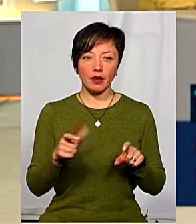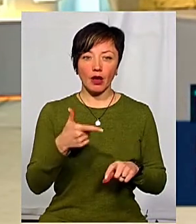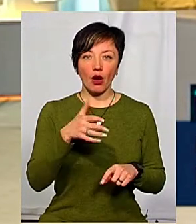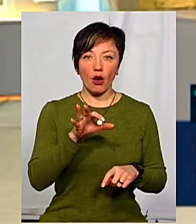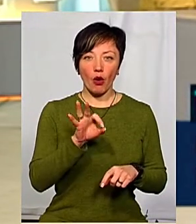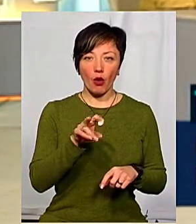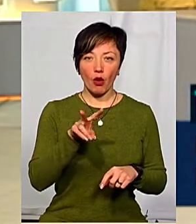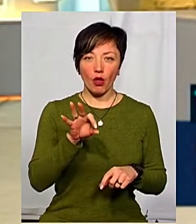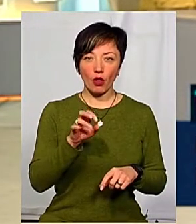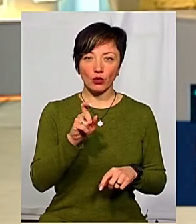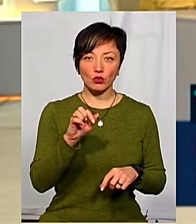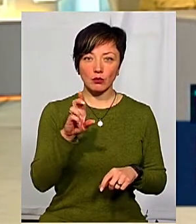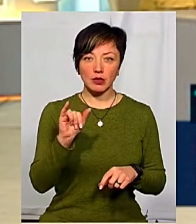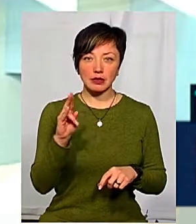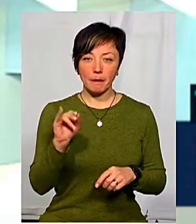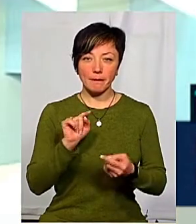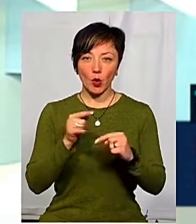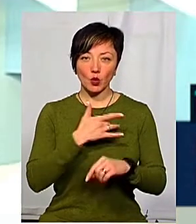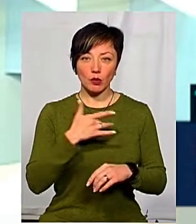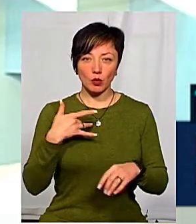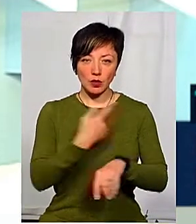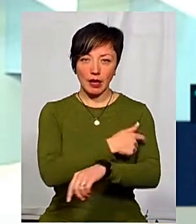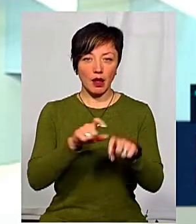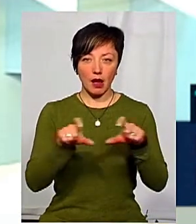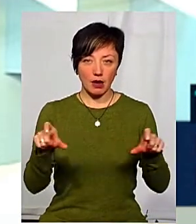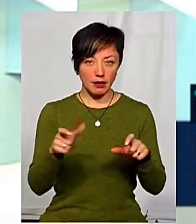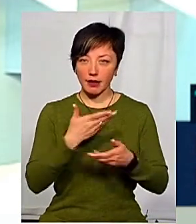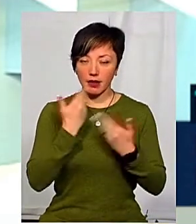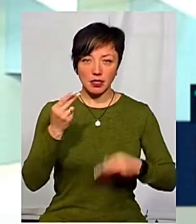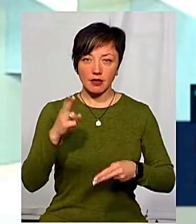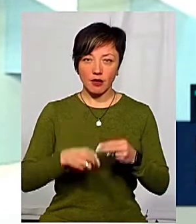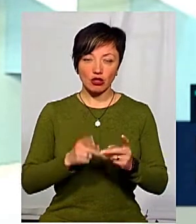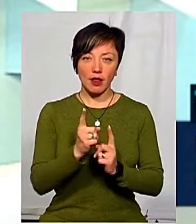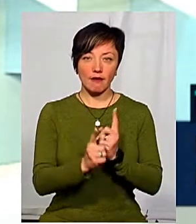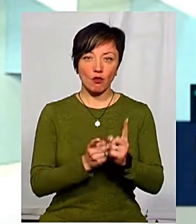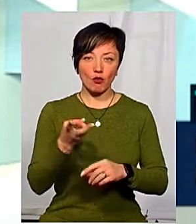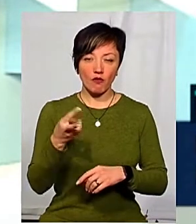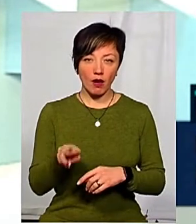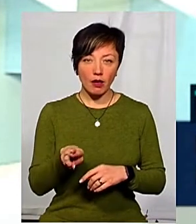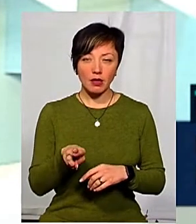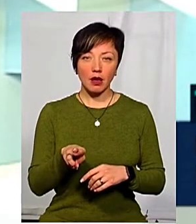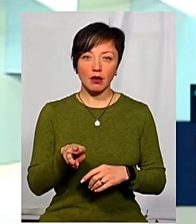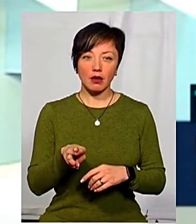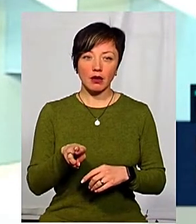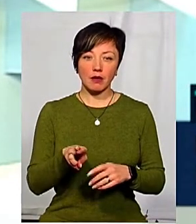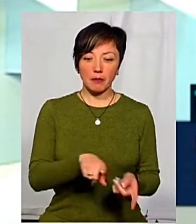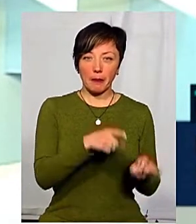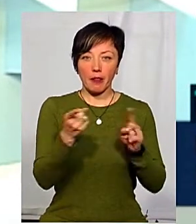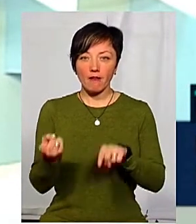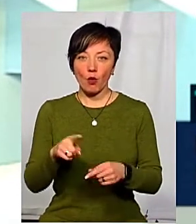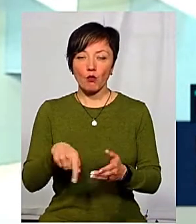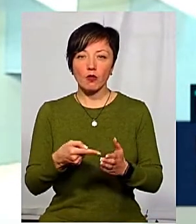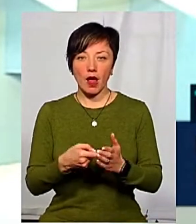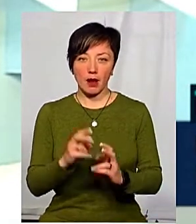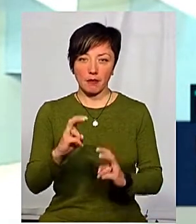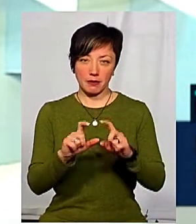Глузубинецька обласна протитуберкульозна лікарня, яка не завершила реформування в комунальне некомерційне